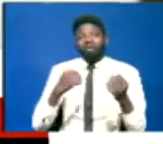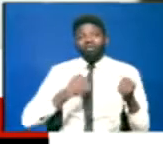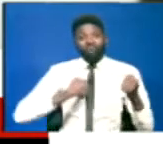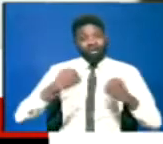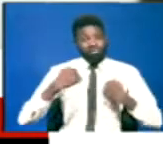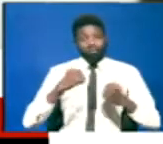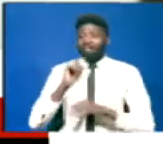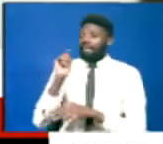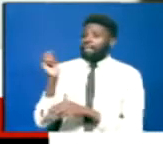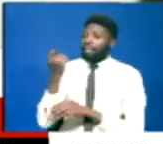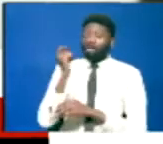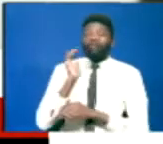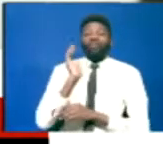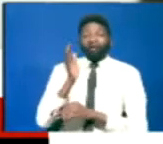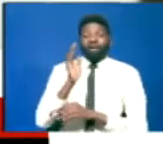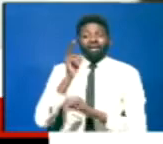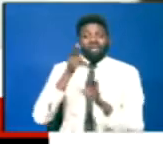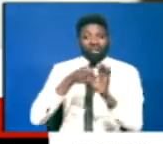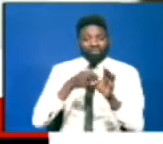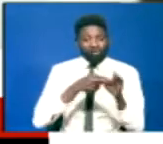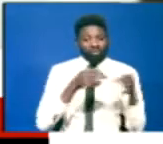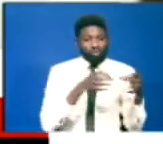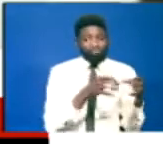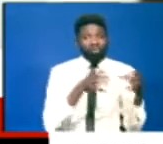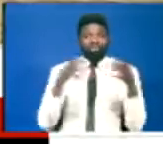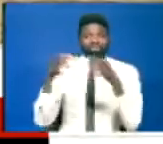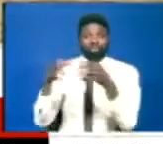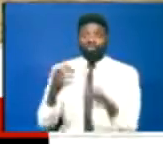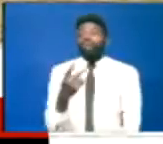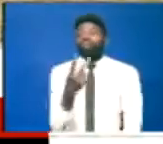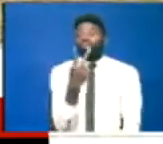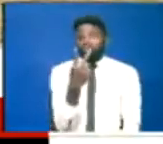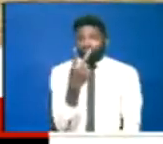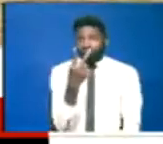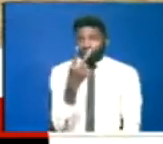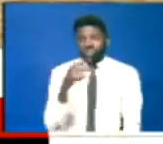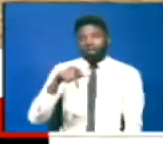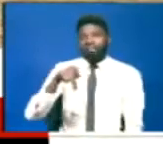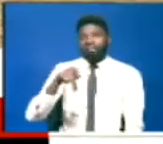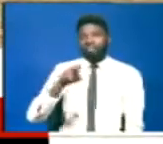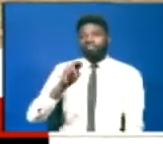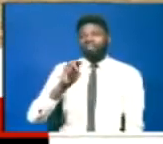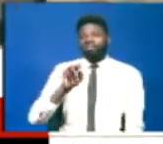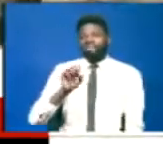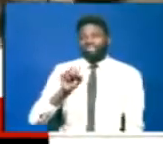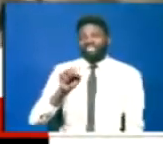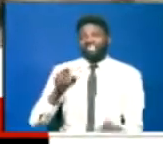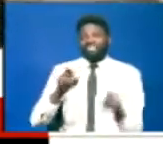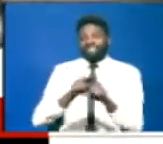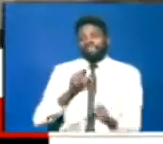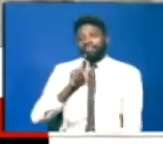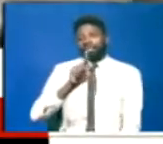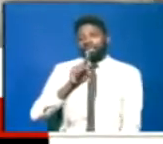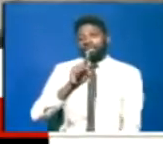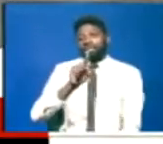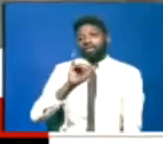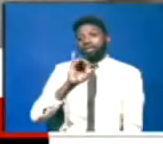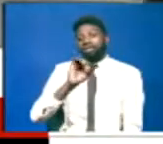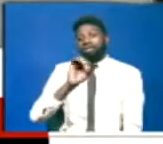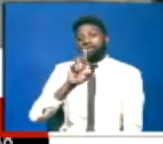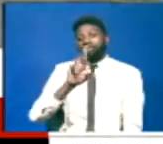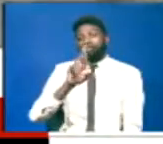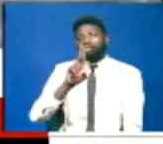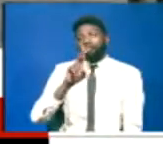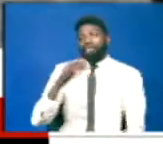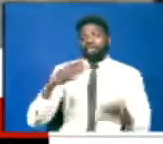inatarajiwa kushiriki katika vitengo viwili vya Pums na Kiorugi, huku ikiwashirikisha jumla ya wachezaji